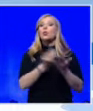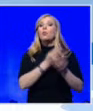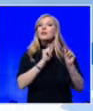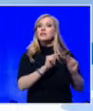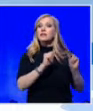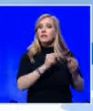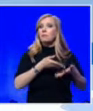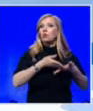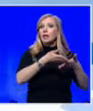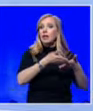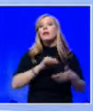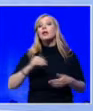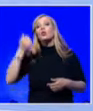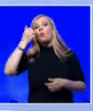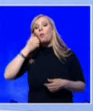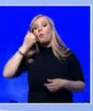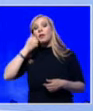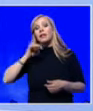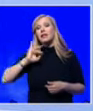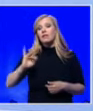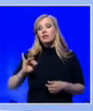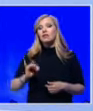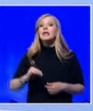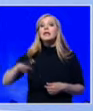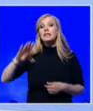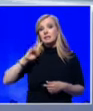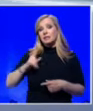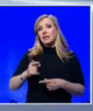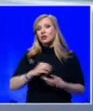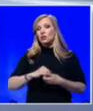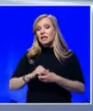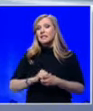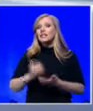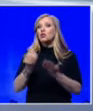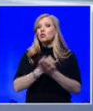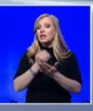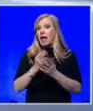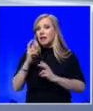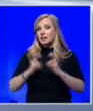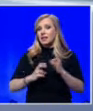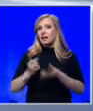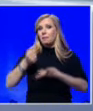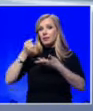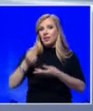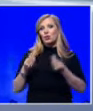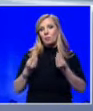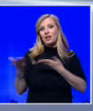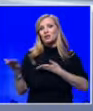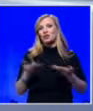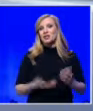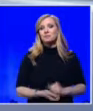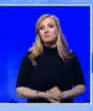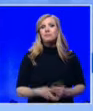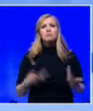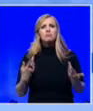Подкрепа, и Добрин Иванов, изпълнителен директор на Асоциацията на индустриалния капитал. Здравейте и добре дошли в нашото студио. Здравейте. Кои са